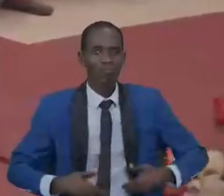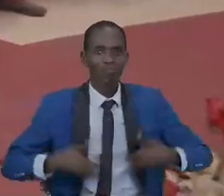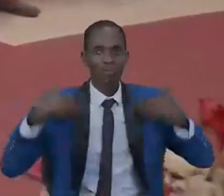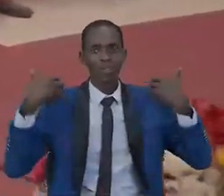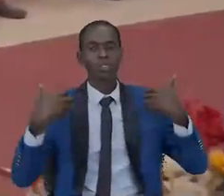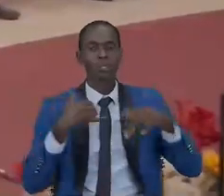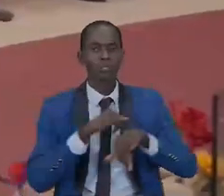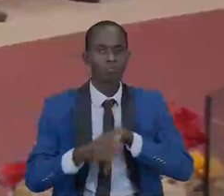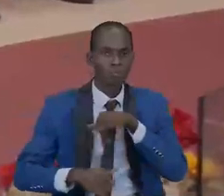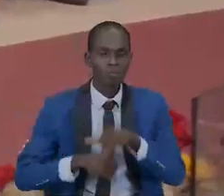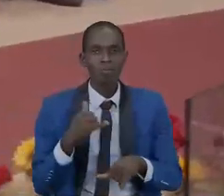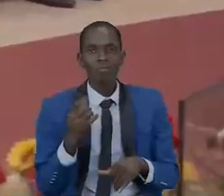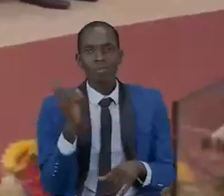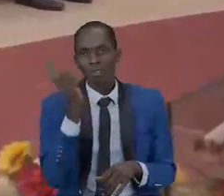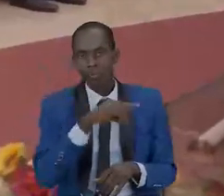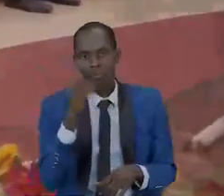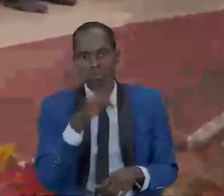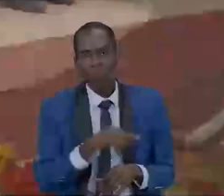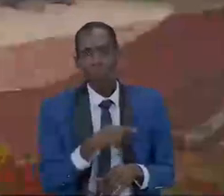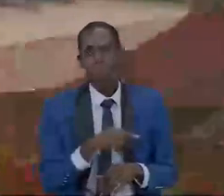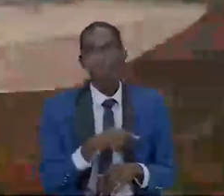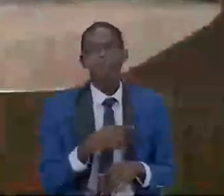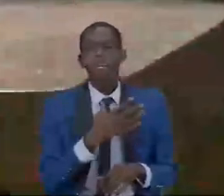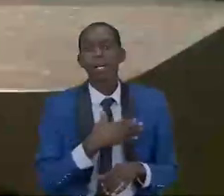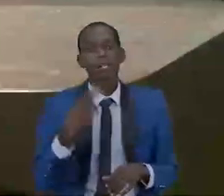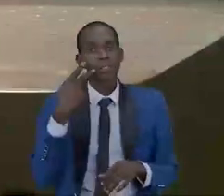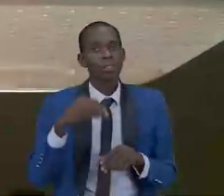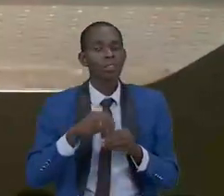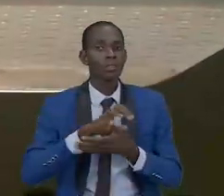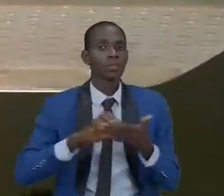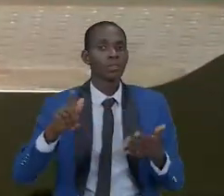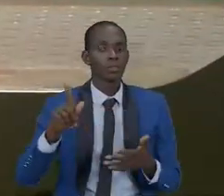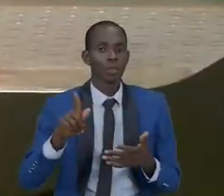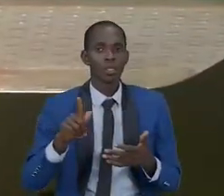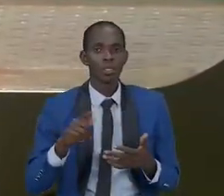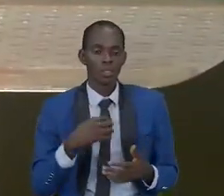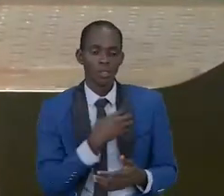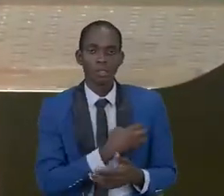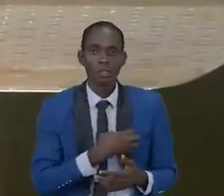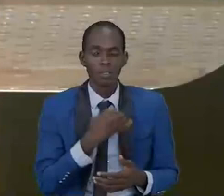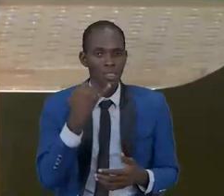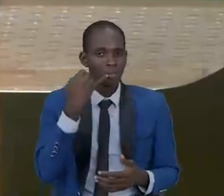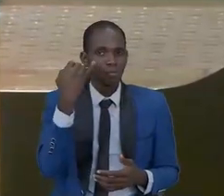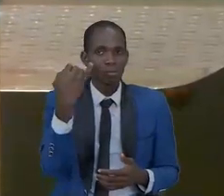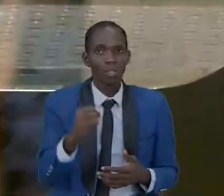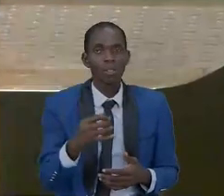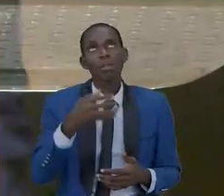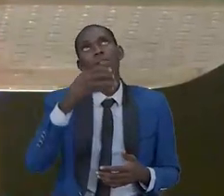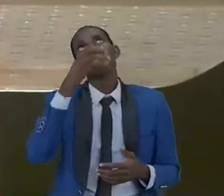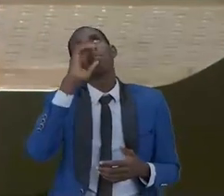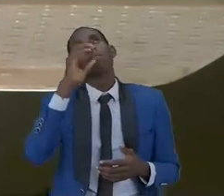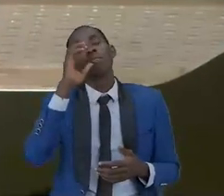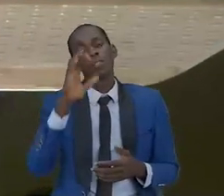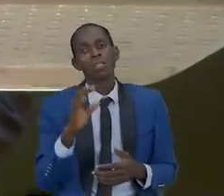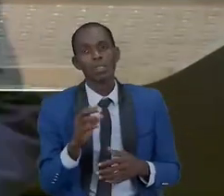animosités les disputent les divisions les sectes verset 20h il est l'envie l'ivrognerie les excès de table et